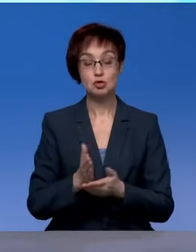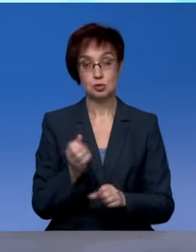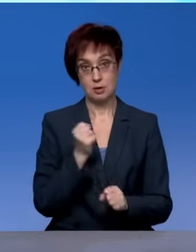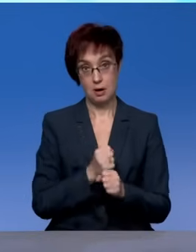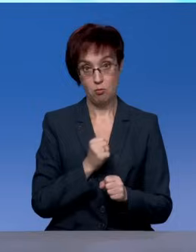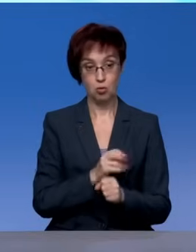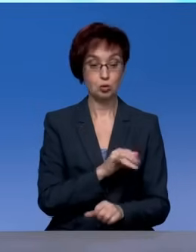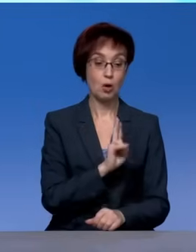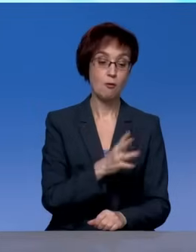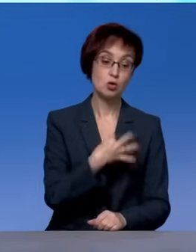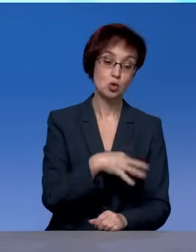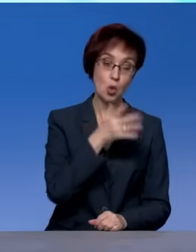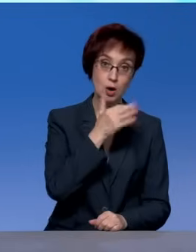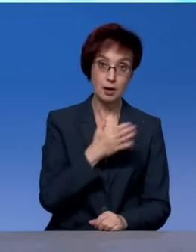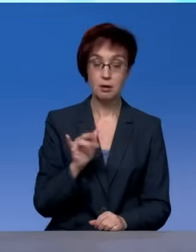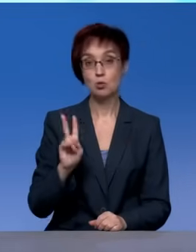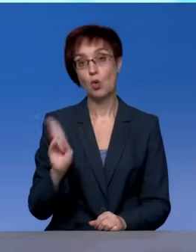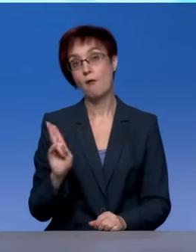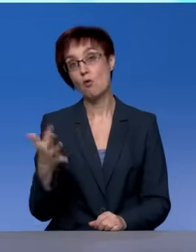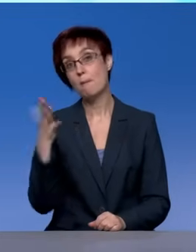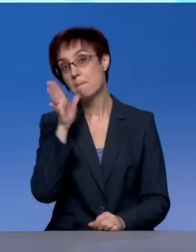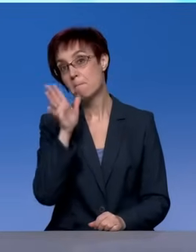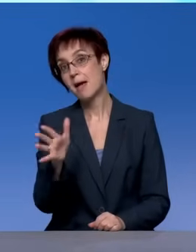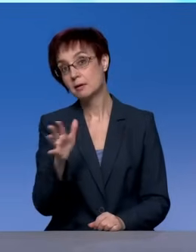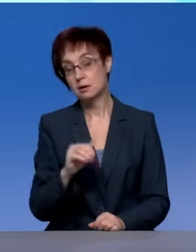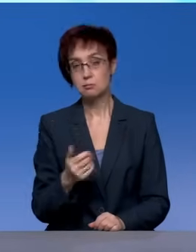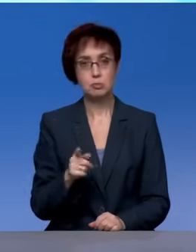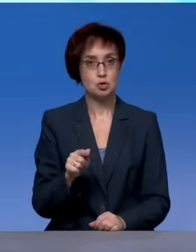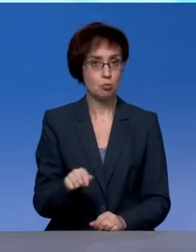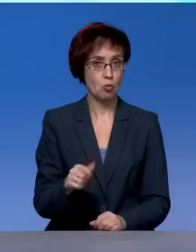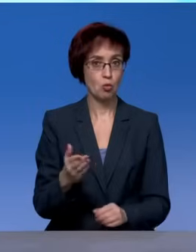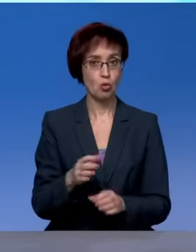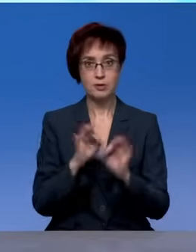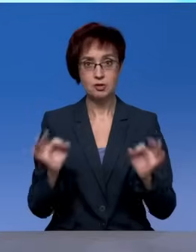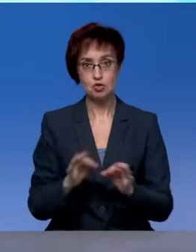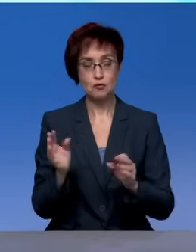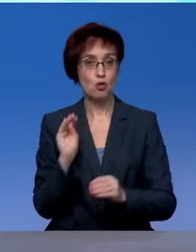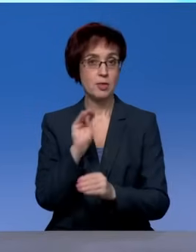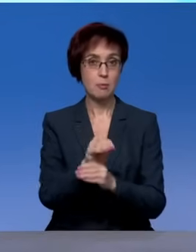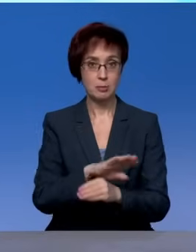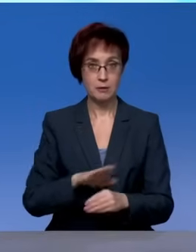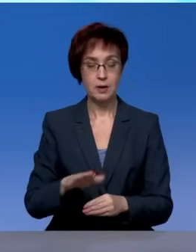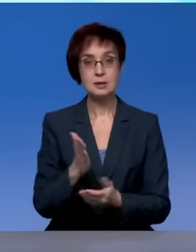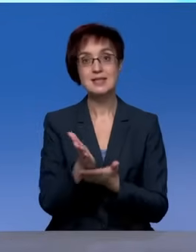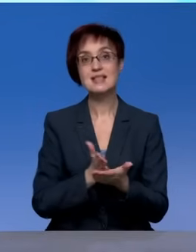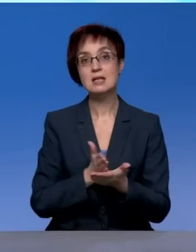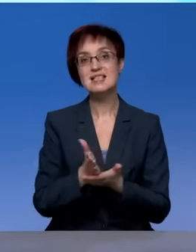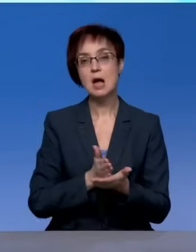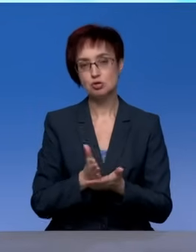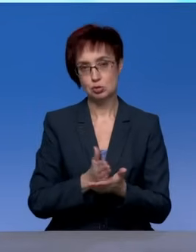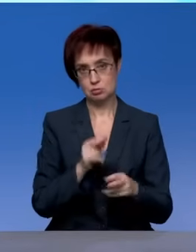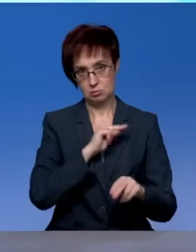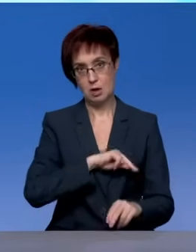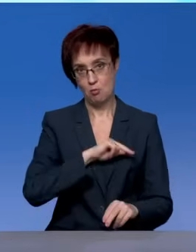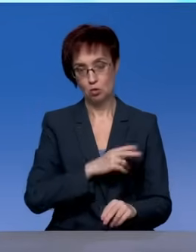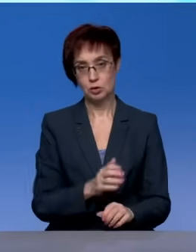40 лет, у кого 5 лет? Почему ничего не прибавляется за стаж работы? А работодатель